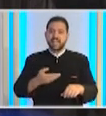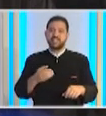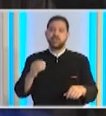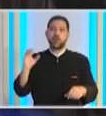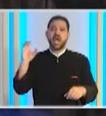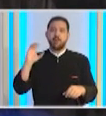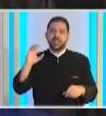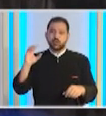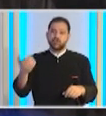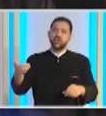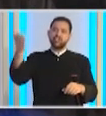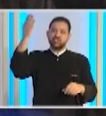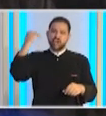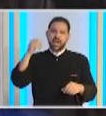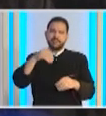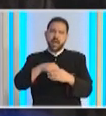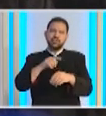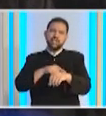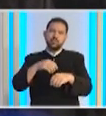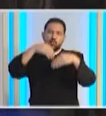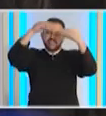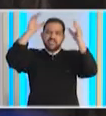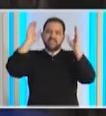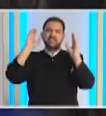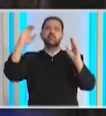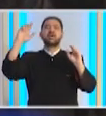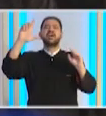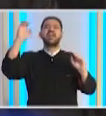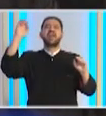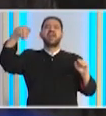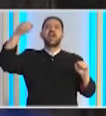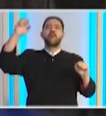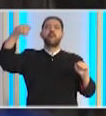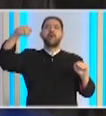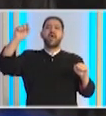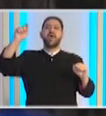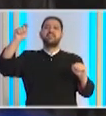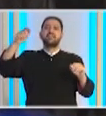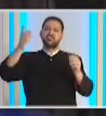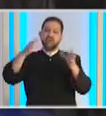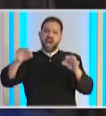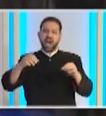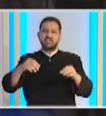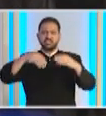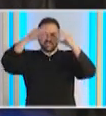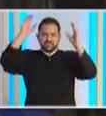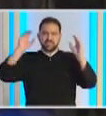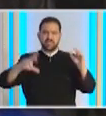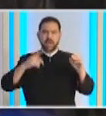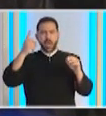și înaintea lor, în timpul Sfântului Clement Alexandrinu și apoi Sfântului Atanasie, sigur, exista acel